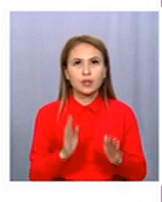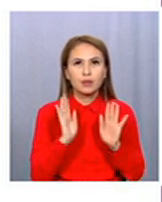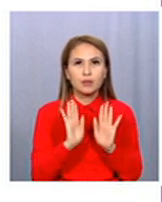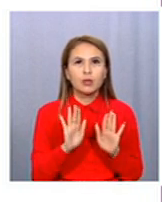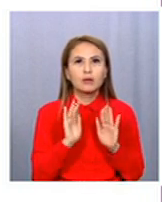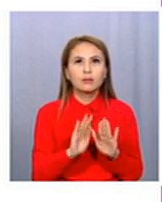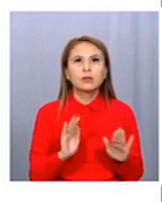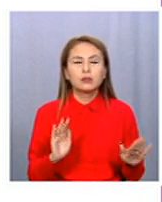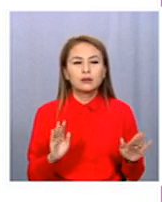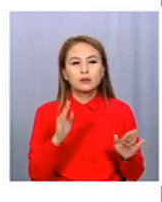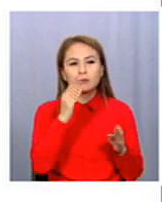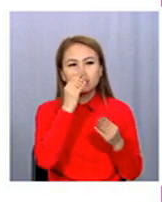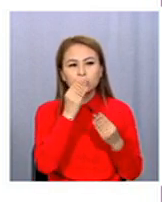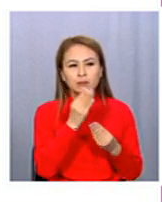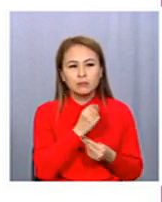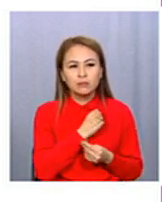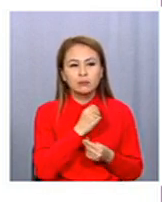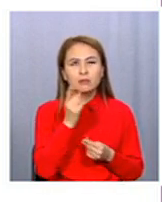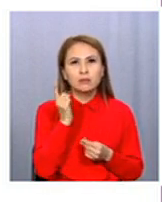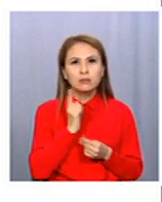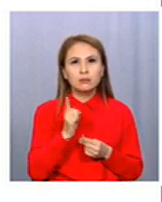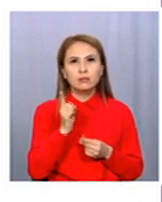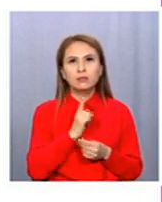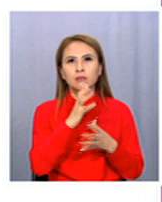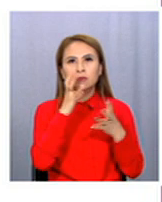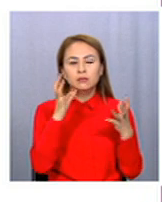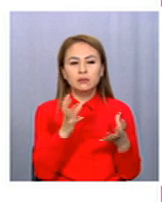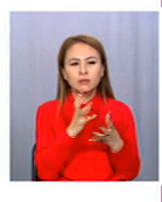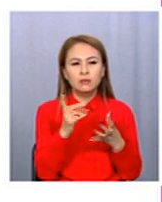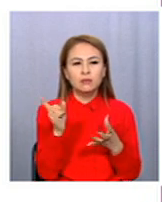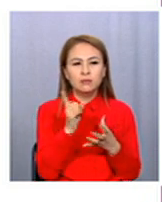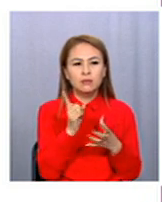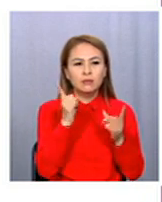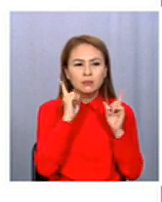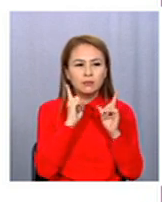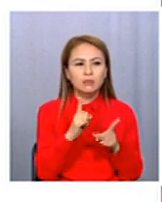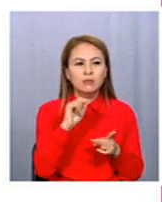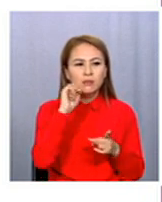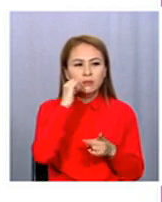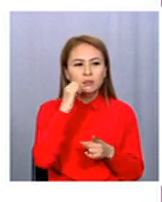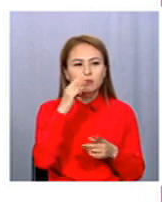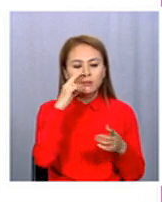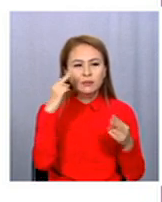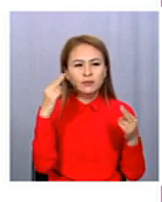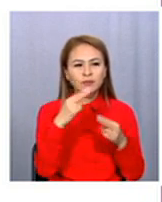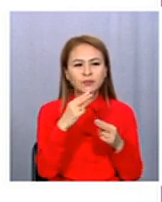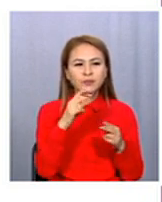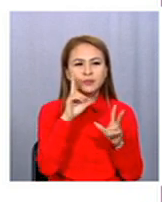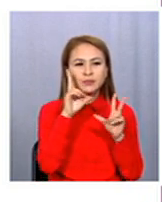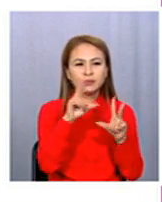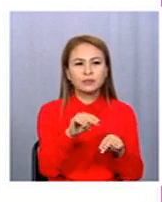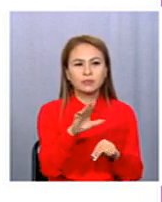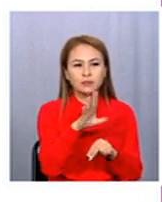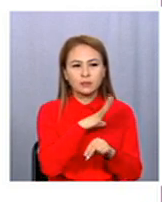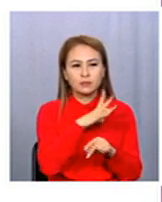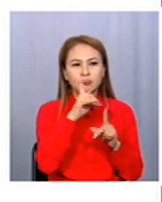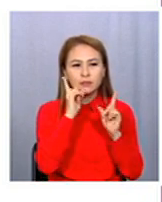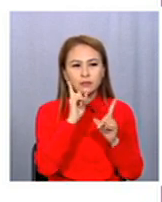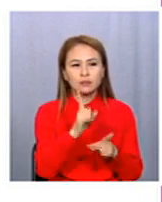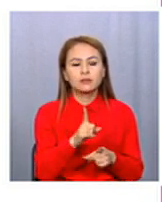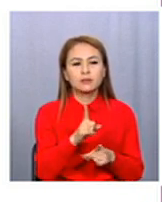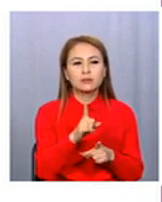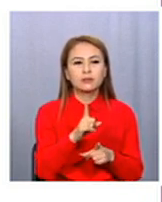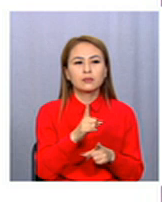балаларының жанарындағы үмітті сөндірмеу үшін нағыз әжені көрсетуге уәде береді.